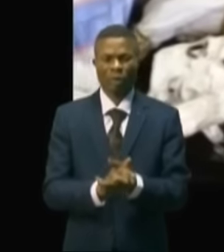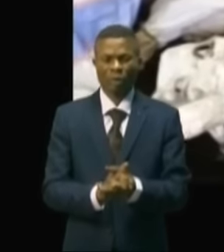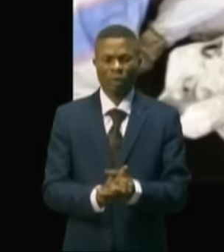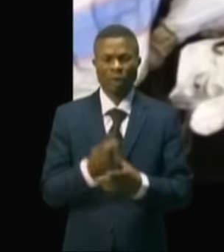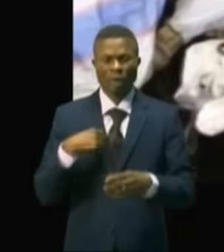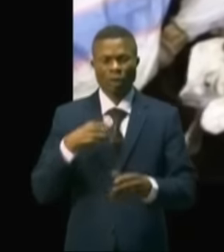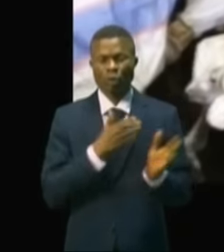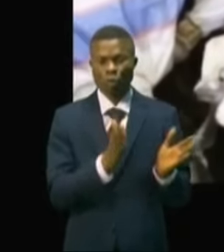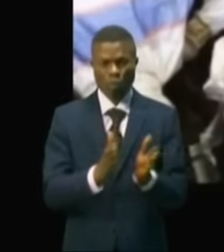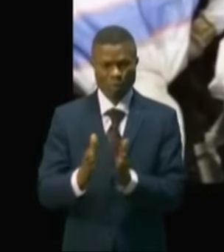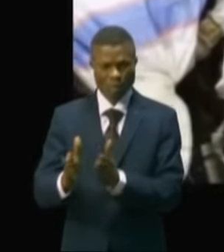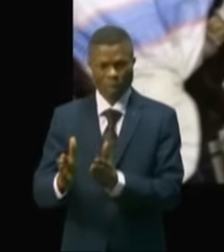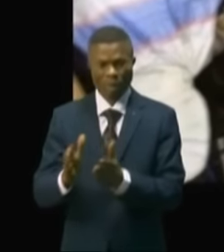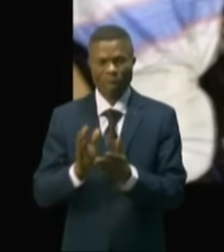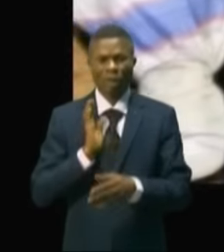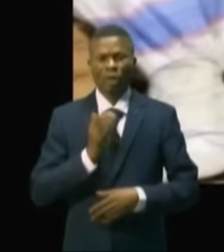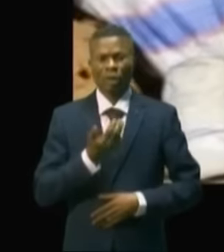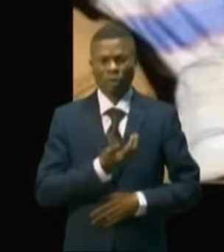élaboré